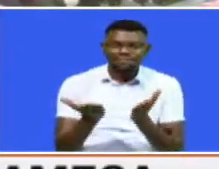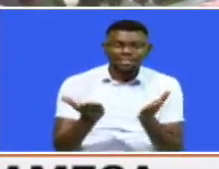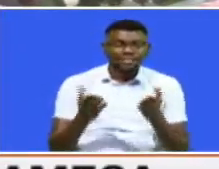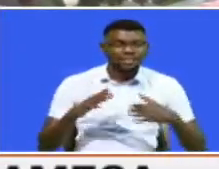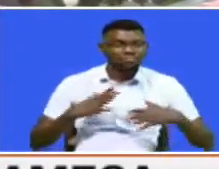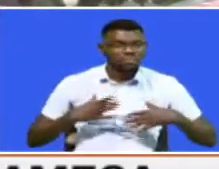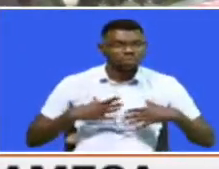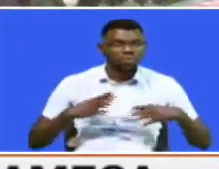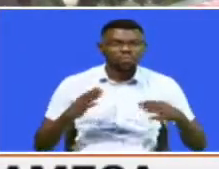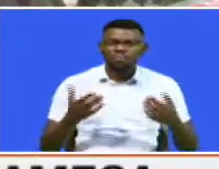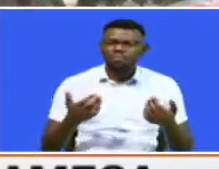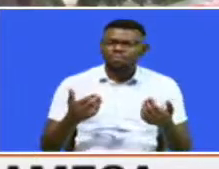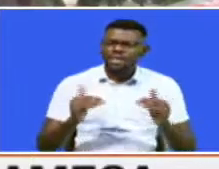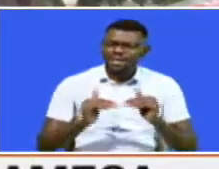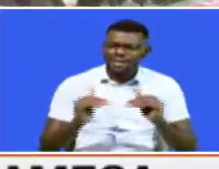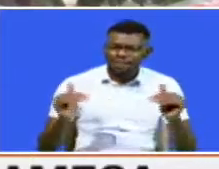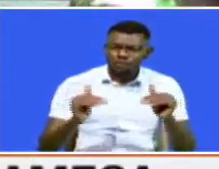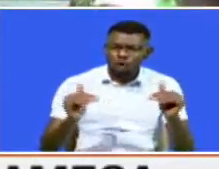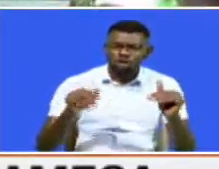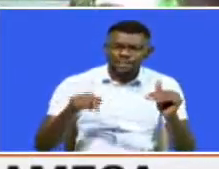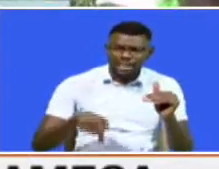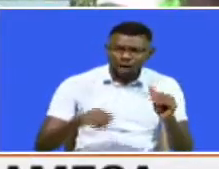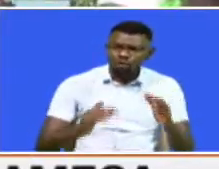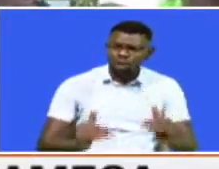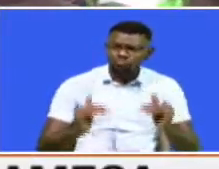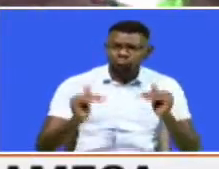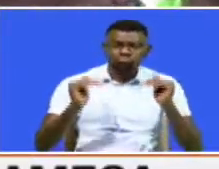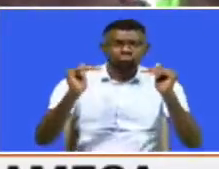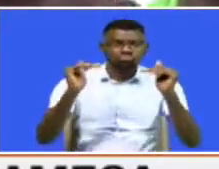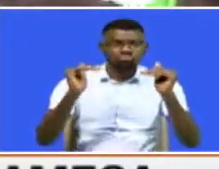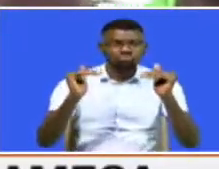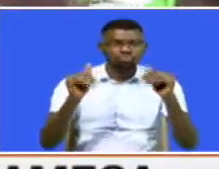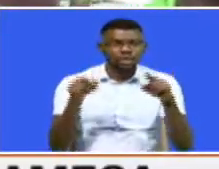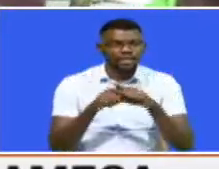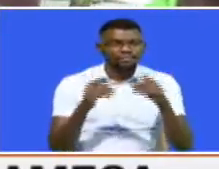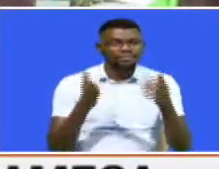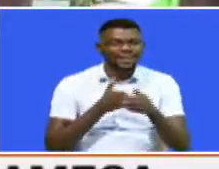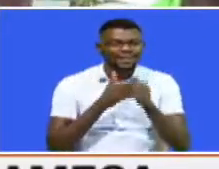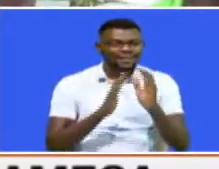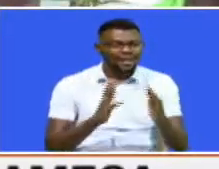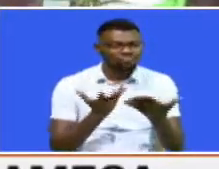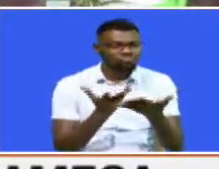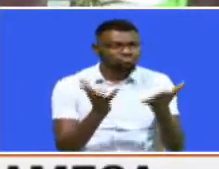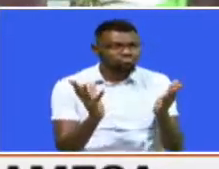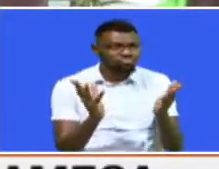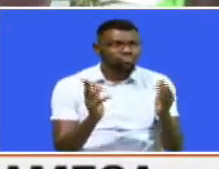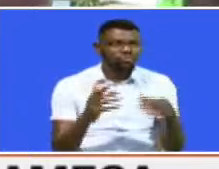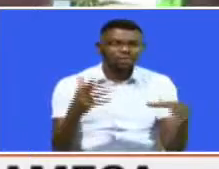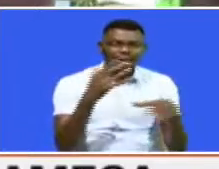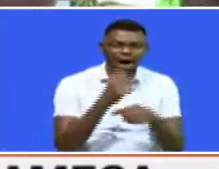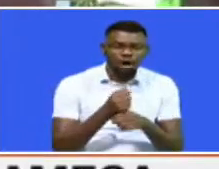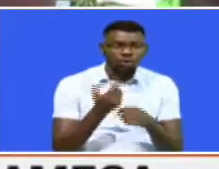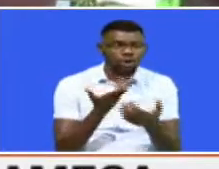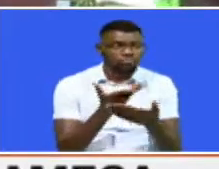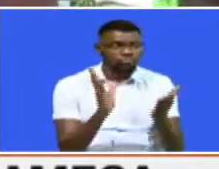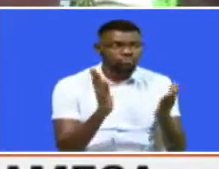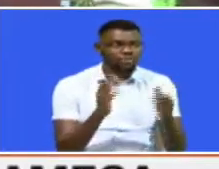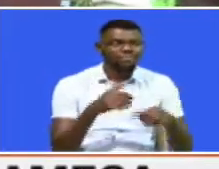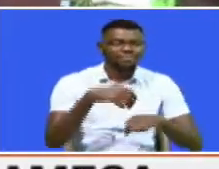katika level ya chini hata kabla ya kwenda juu sana. Sisi kama viongozi, mashirika haya yametueleza